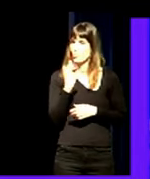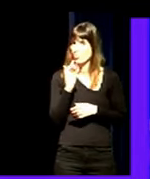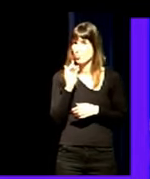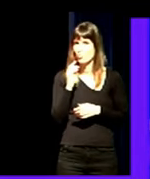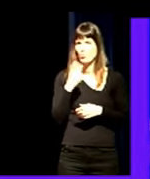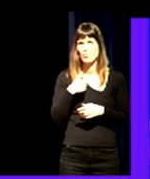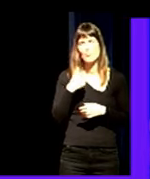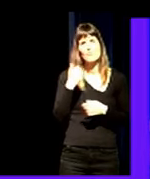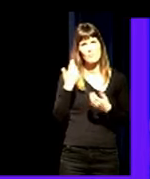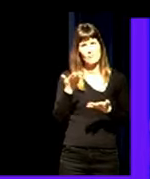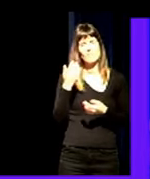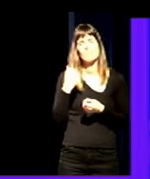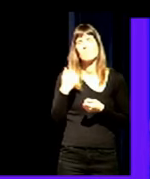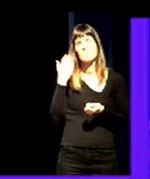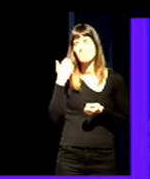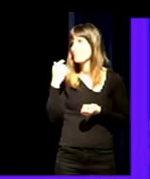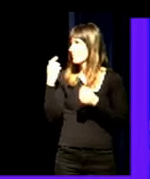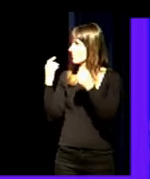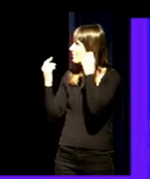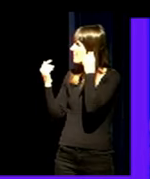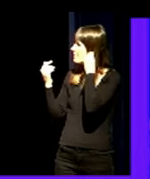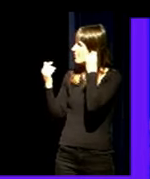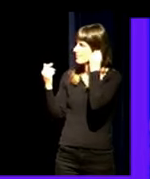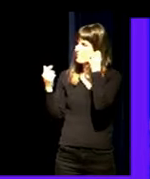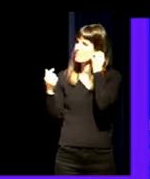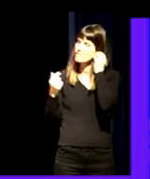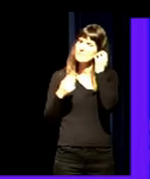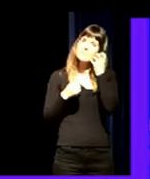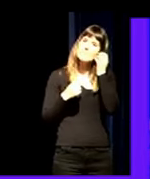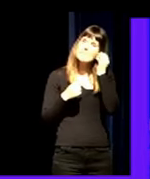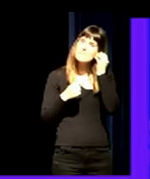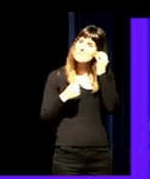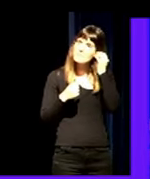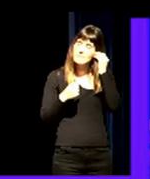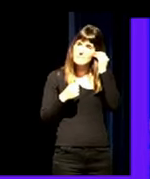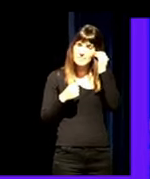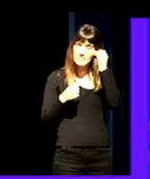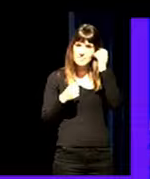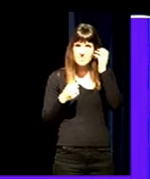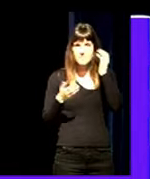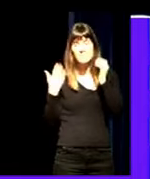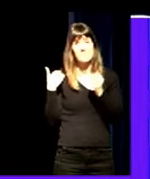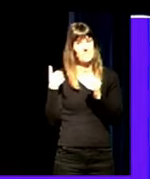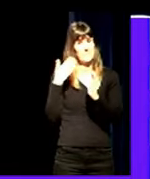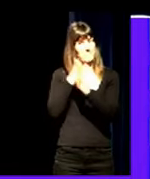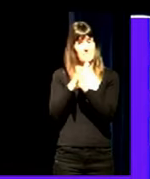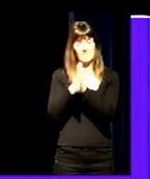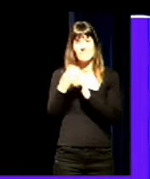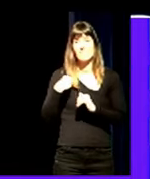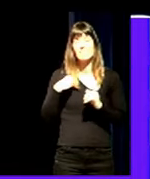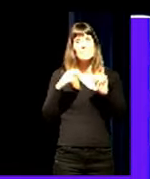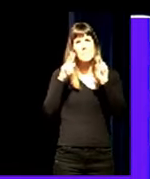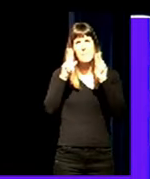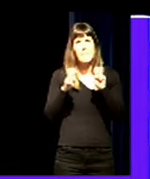ez da. Baina, ez, baina, eta, bueno, lehen eta egin dudan, ez da, amatasun kontuaren egin, ez da? Klaro,